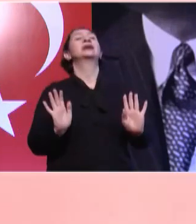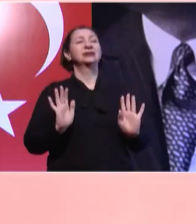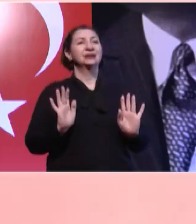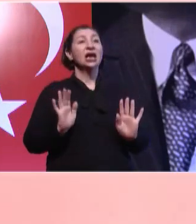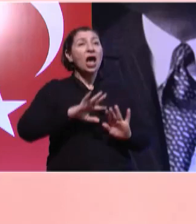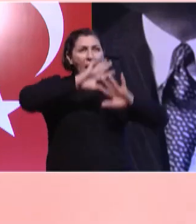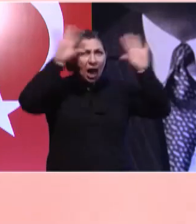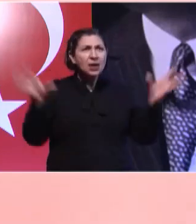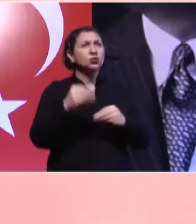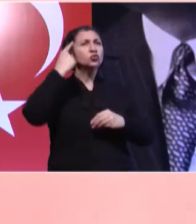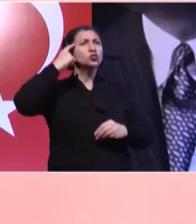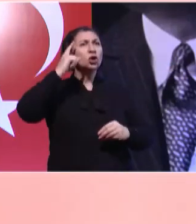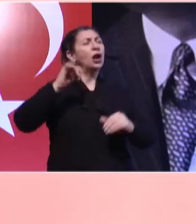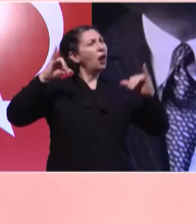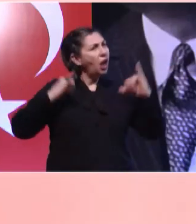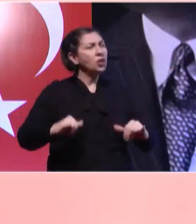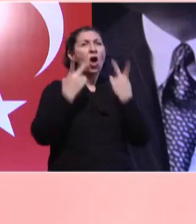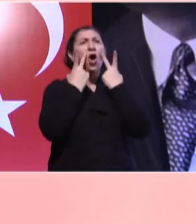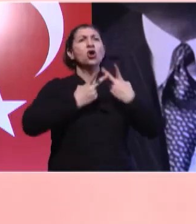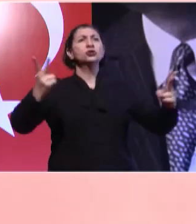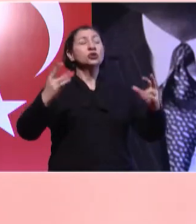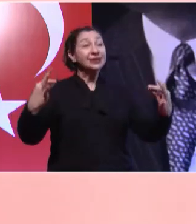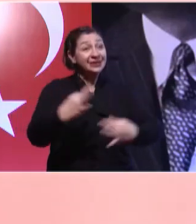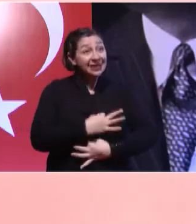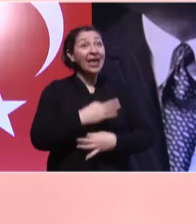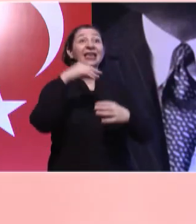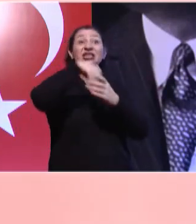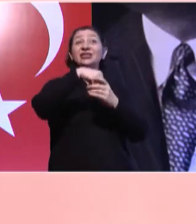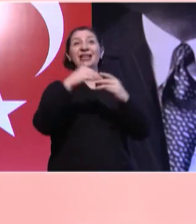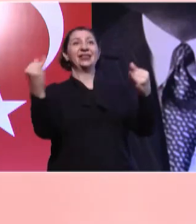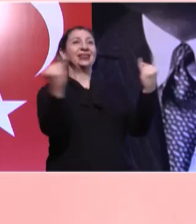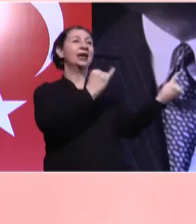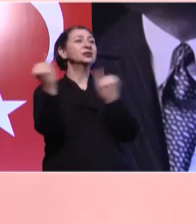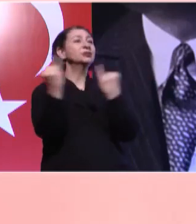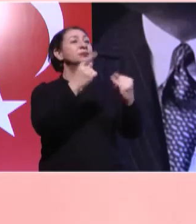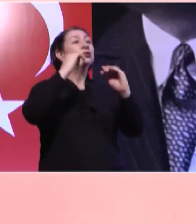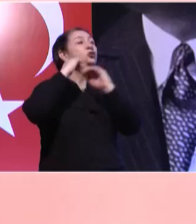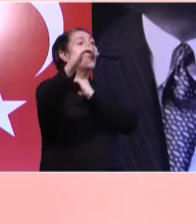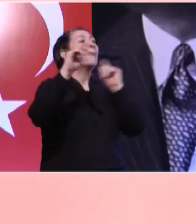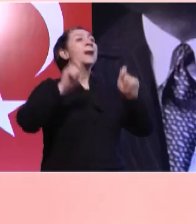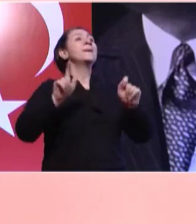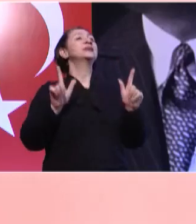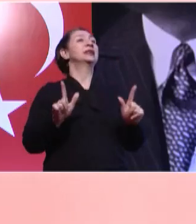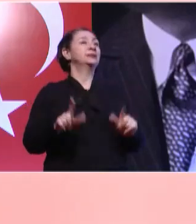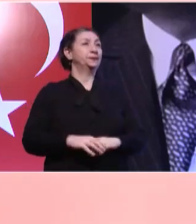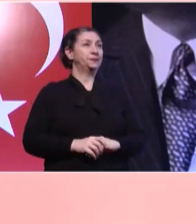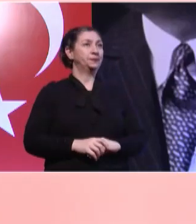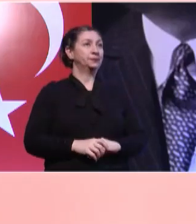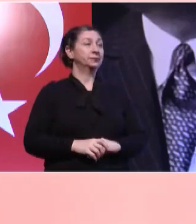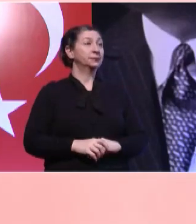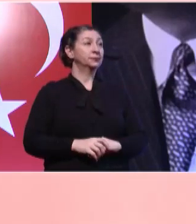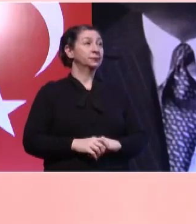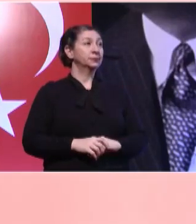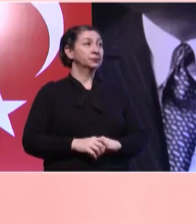türlü düşüncenin özgürce ve saygı içinde tartışıldığı bir toplumu inşa etmek zorundayız.